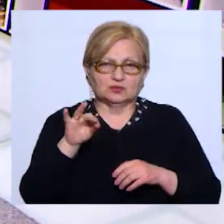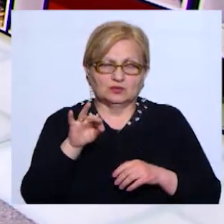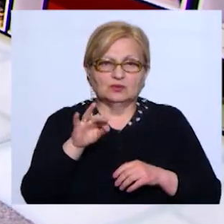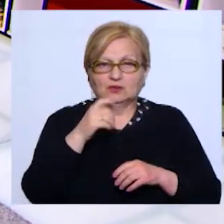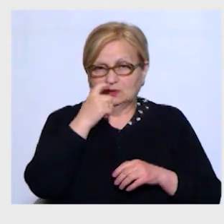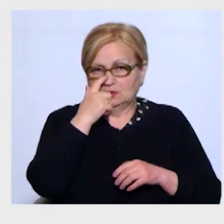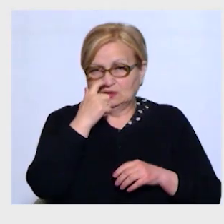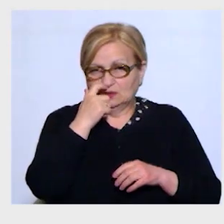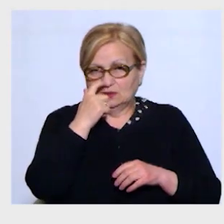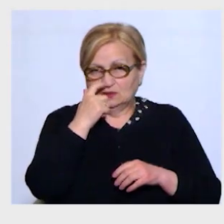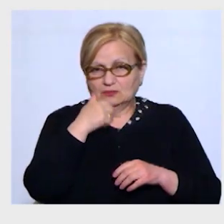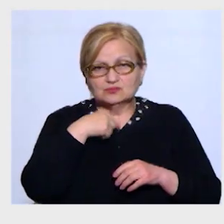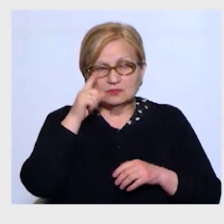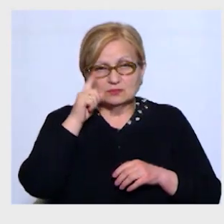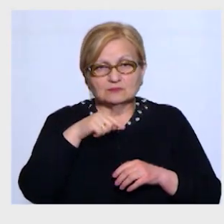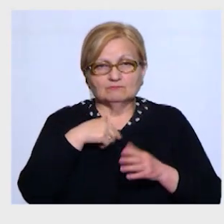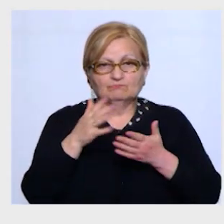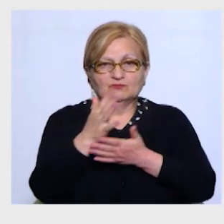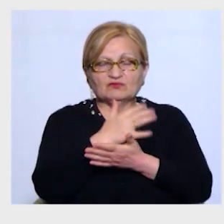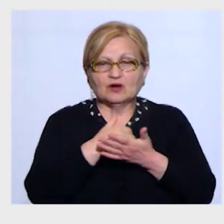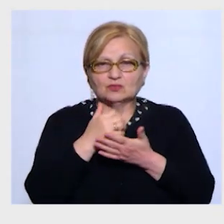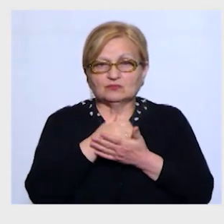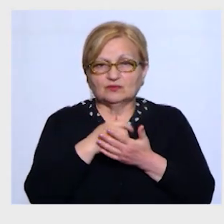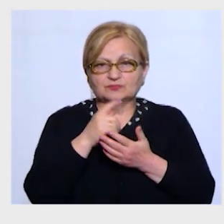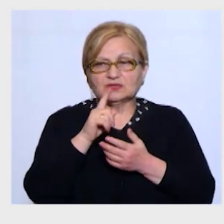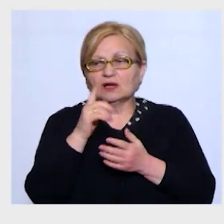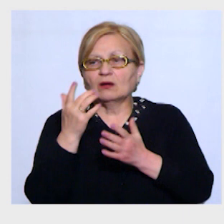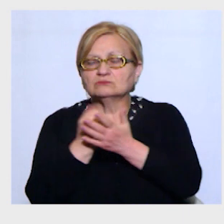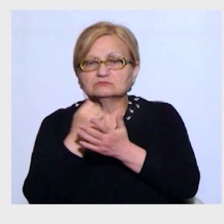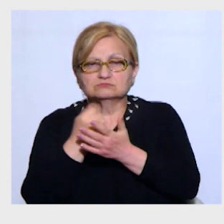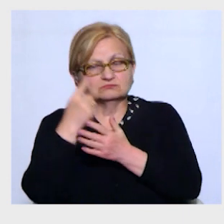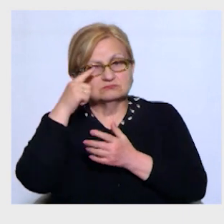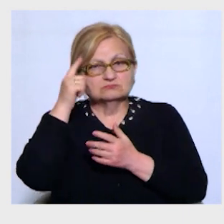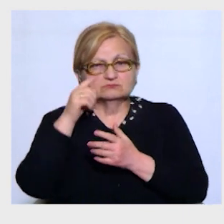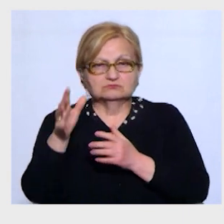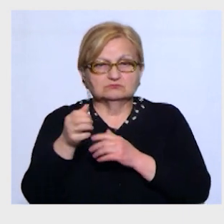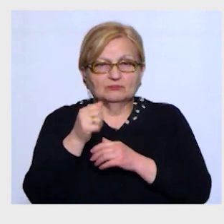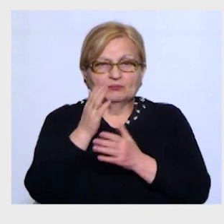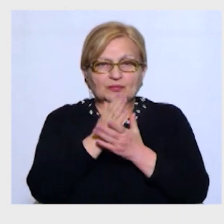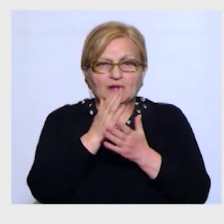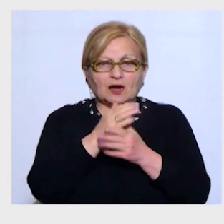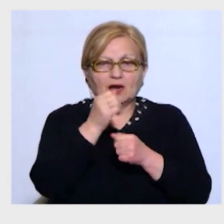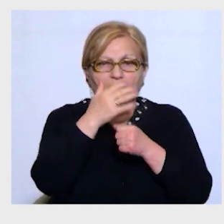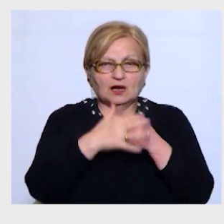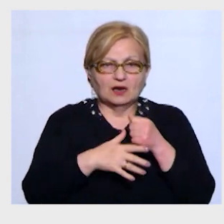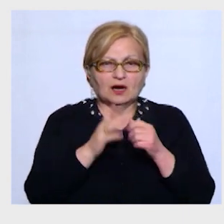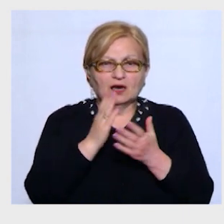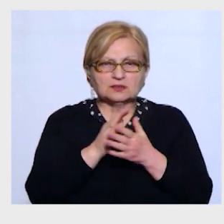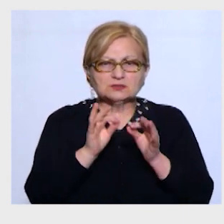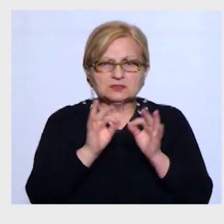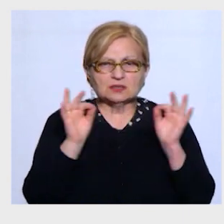ესე იგი, ჩვენ ვიცით, რომ ვაგროვებთ მონაცემებს. შემდეგ თქვენ უკვე გაგიგიათ, რომ ასევე ცენტრალური ტენდენციის საზომი